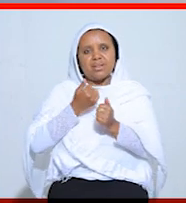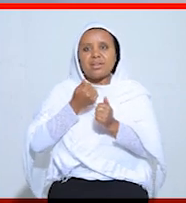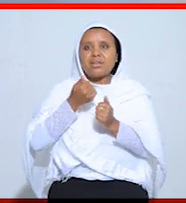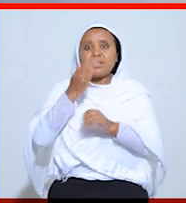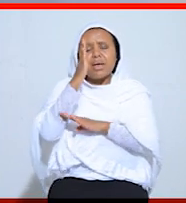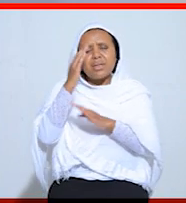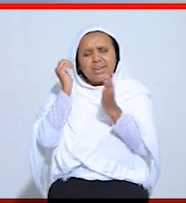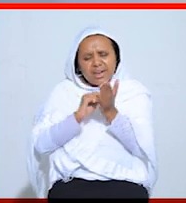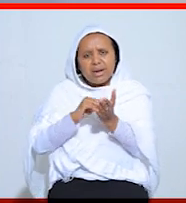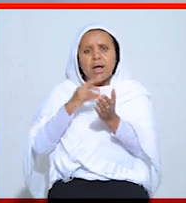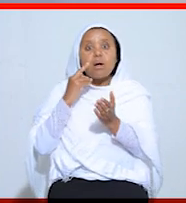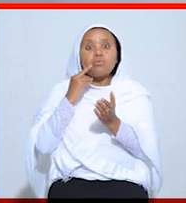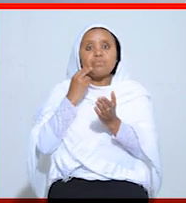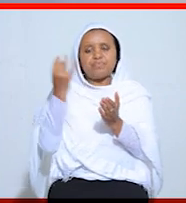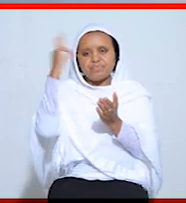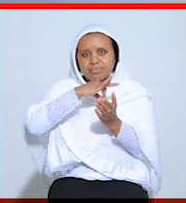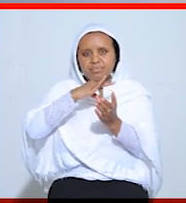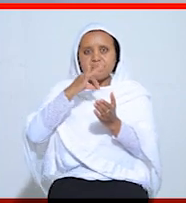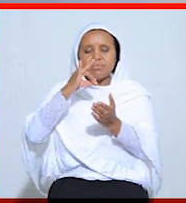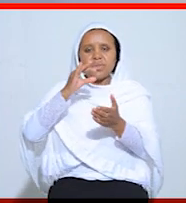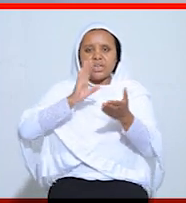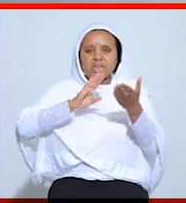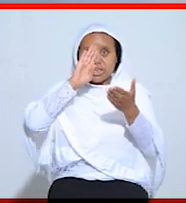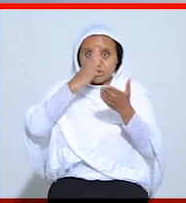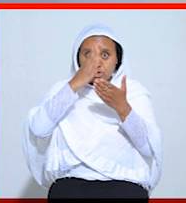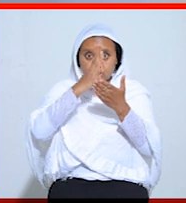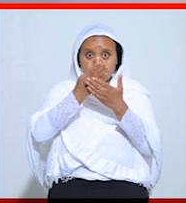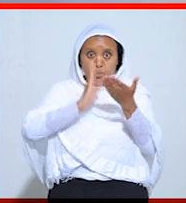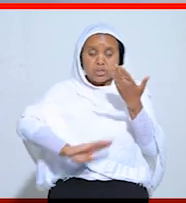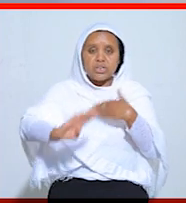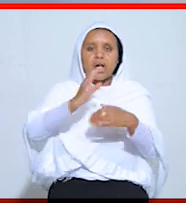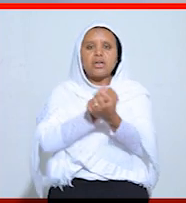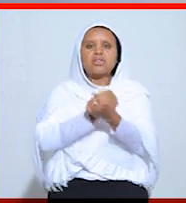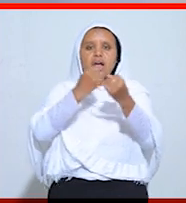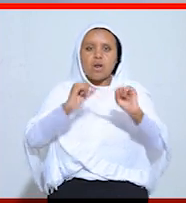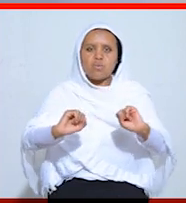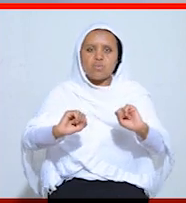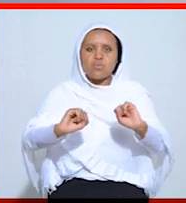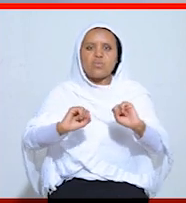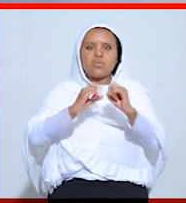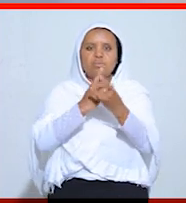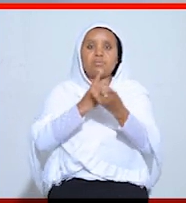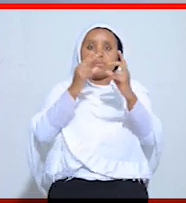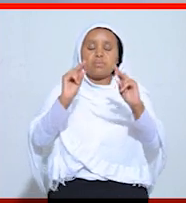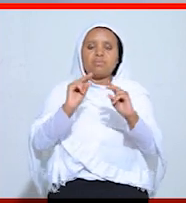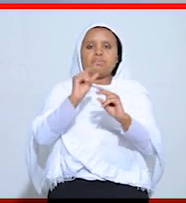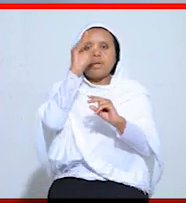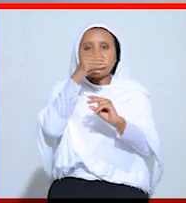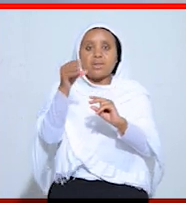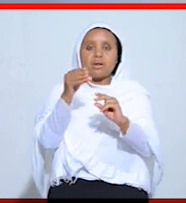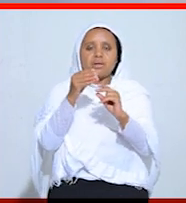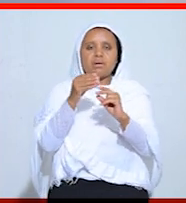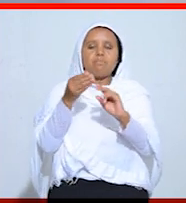እንደገና በሐሙስ ዕለት ወበመንፈቃ ለዕለት እትወለድ መውለት ተወለትከ ወእድህክ ውስተ መርህብከ ወትቤት ዘወከ በሞቴ